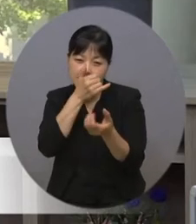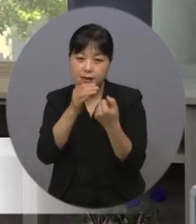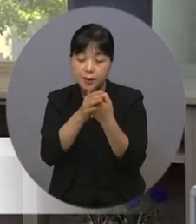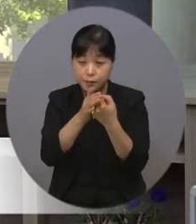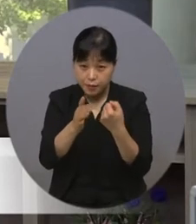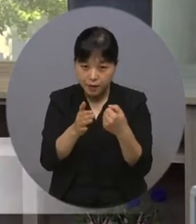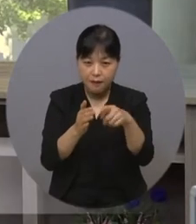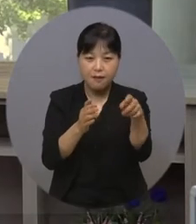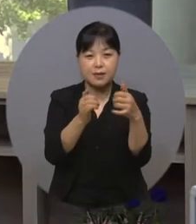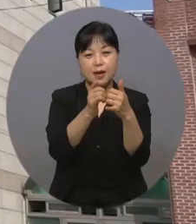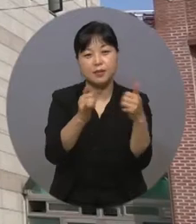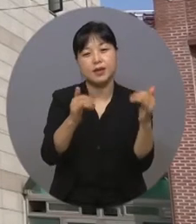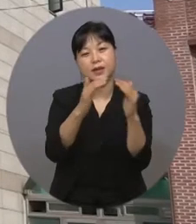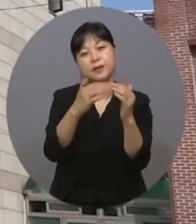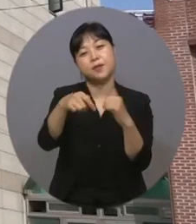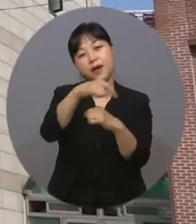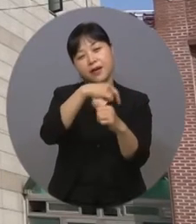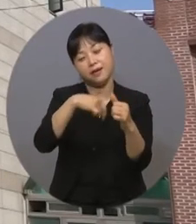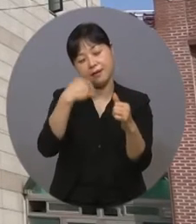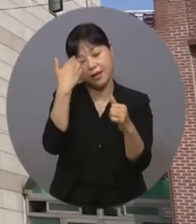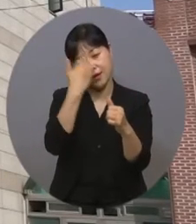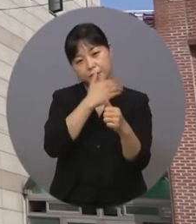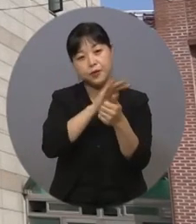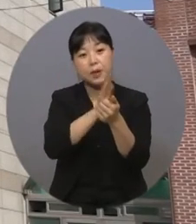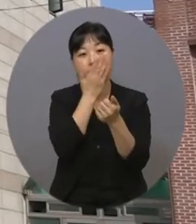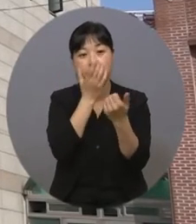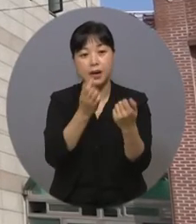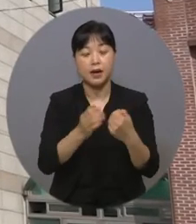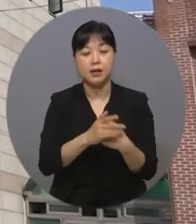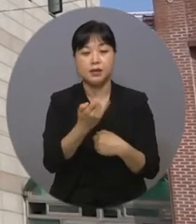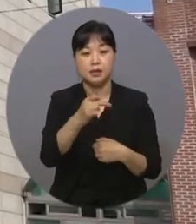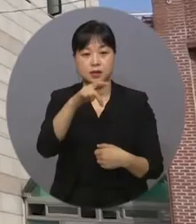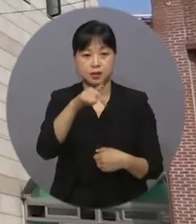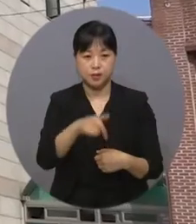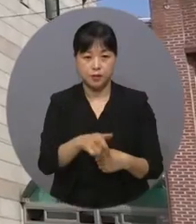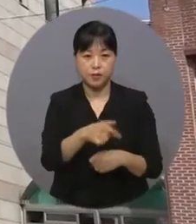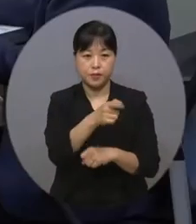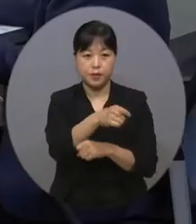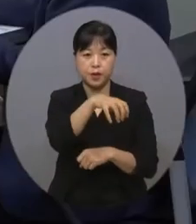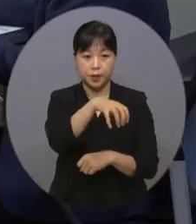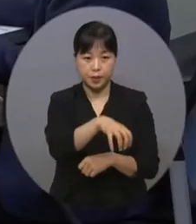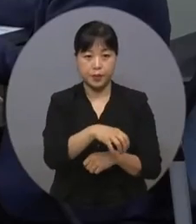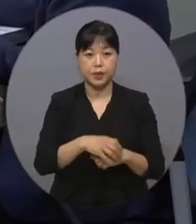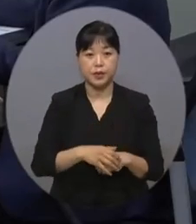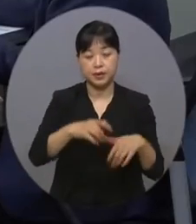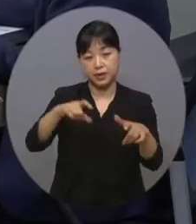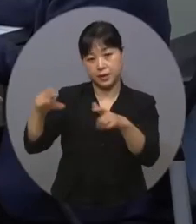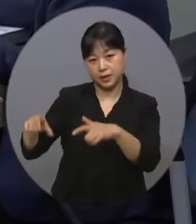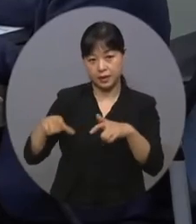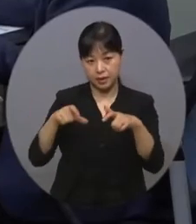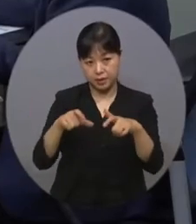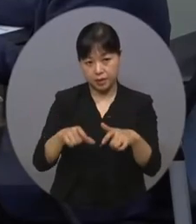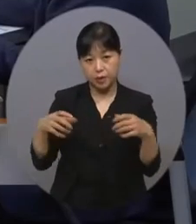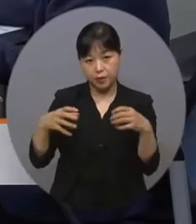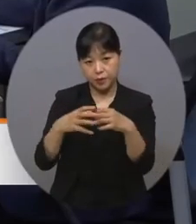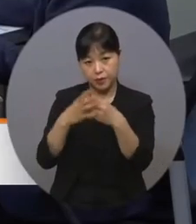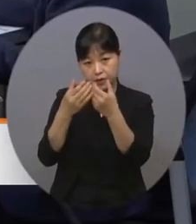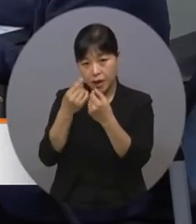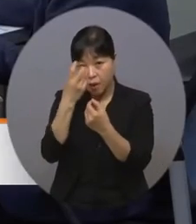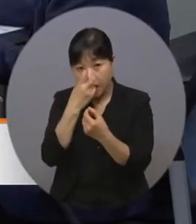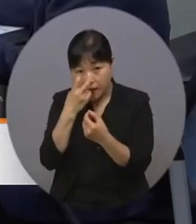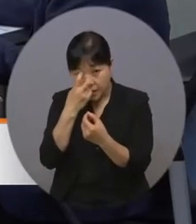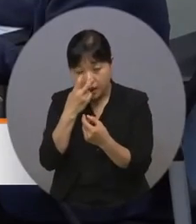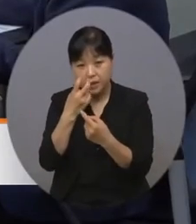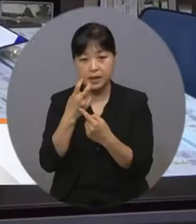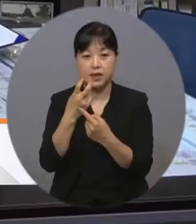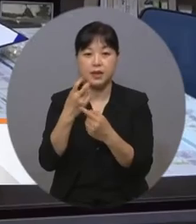것으로 기대가 되고 있습니다. 신곡일동 행정복지센터는 권역내 3개동 통합사례관리 가구의 체계적 지원을